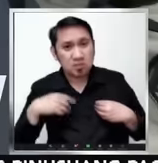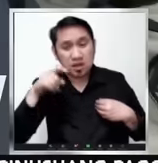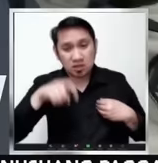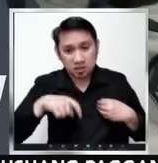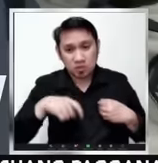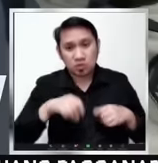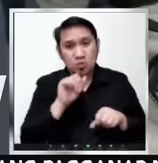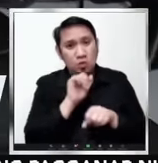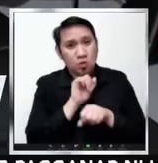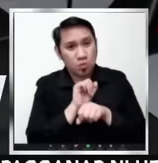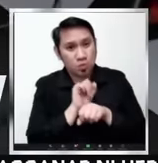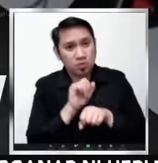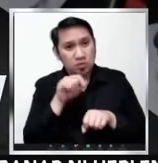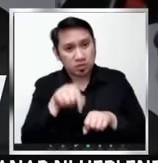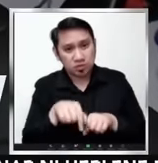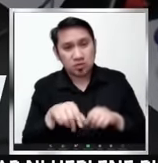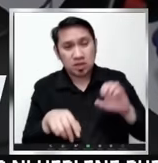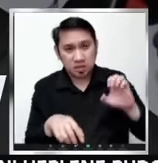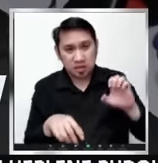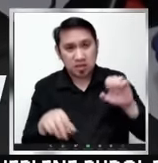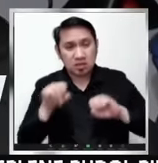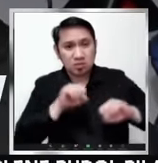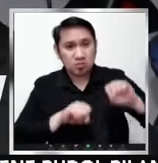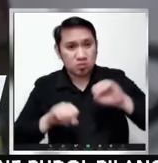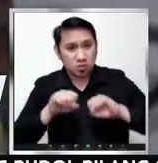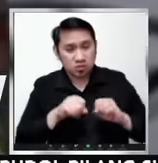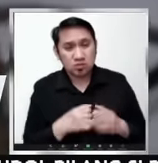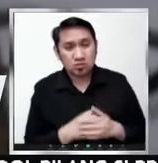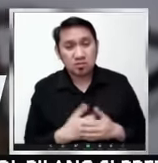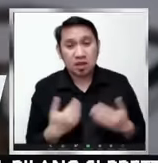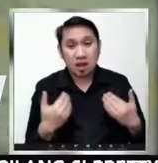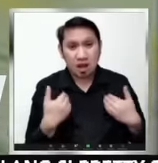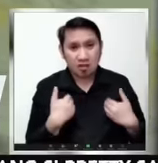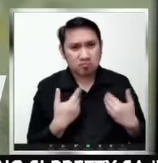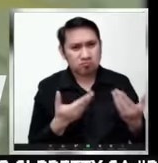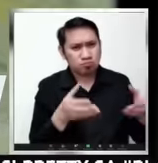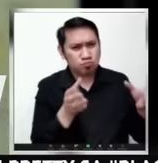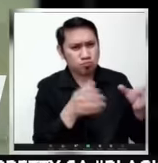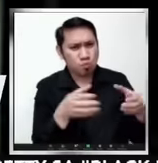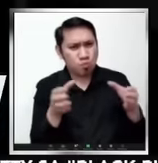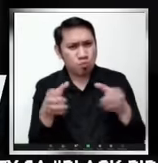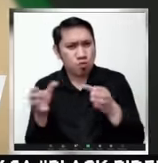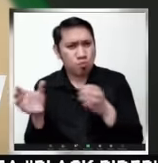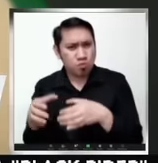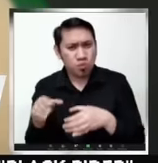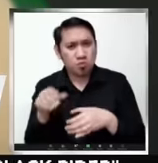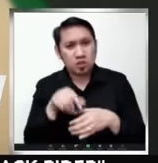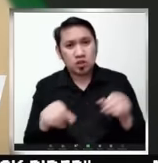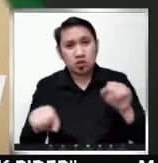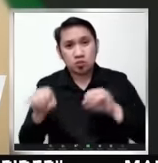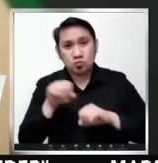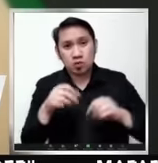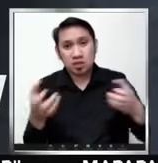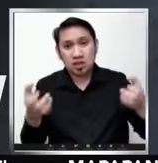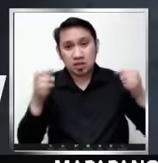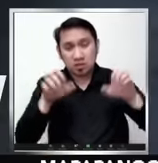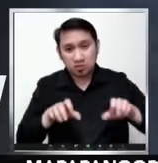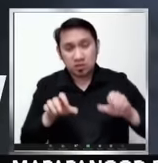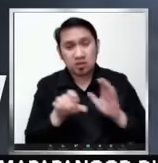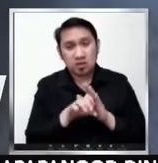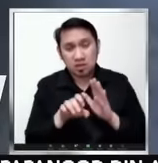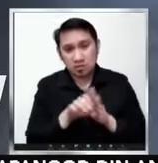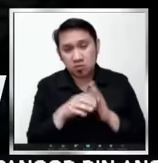of esports. May sariling kategory na rin ang esports sa ilang sporting events tulad sa mga collegiate